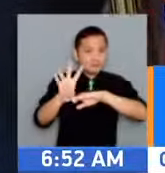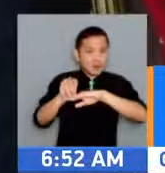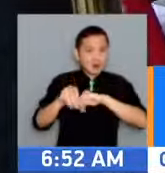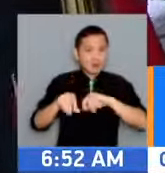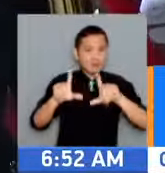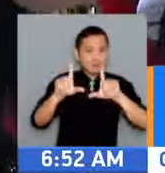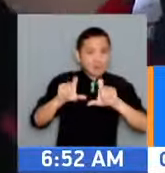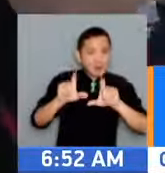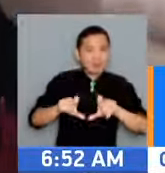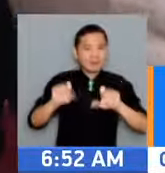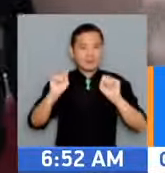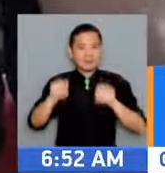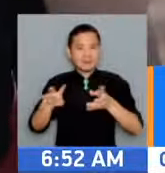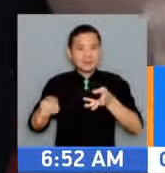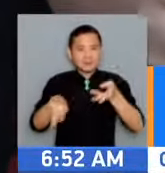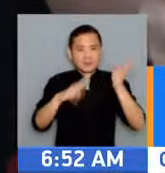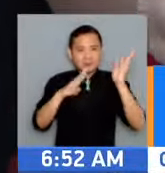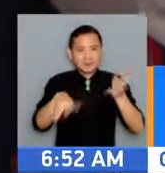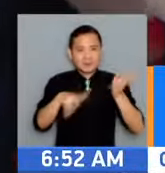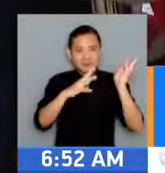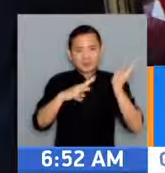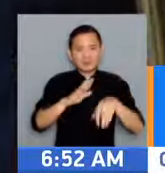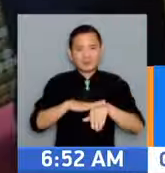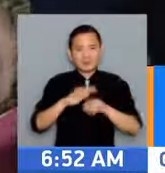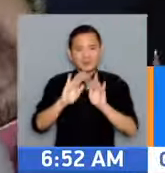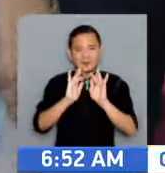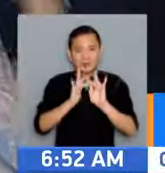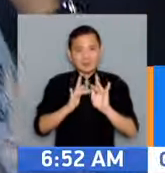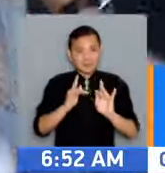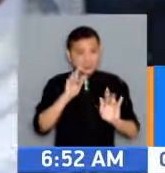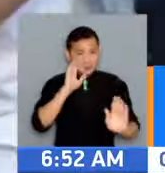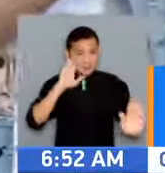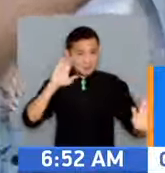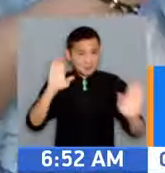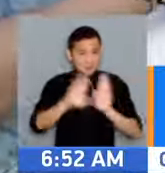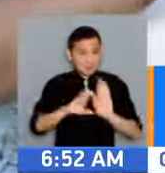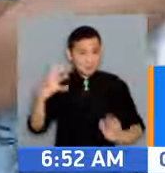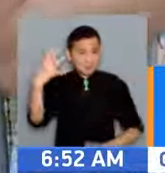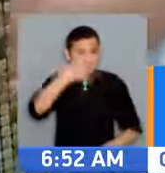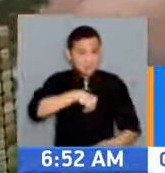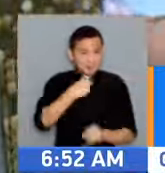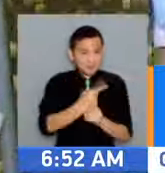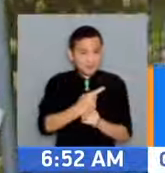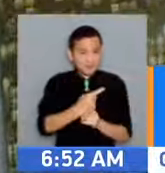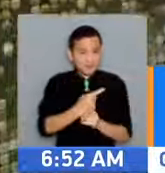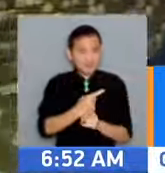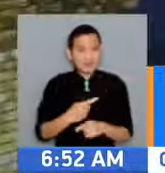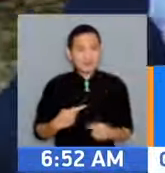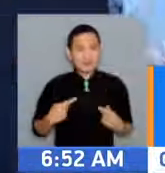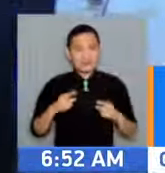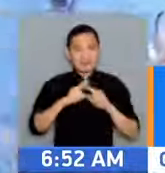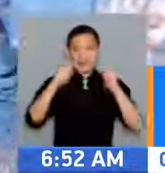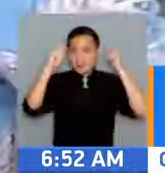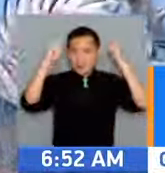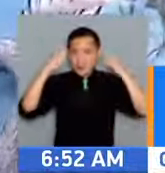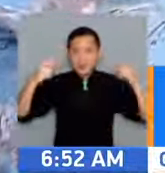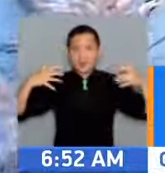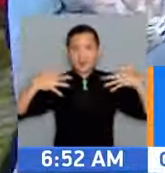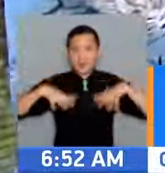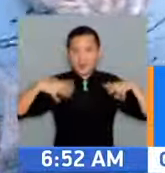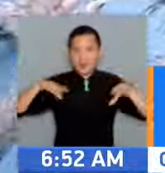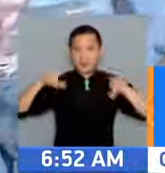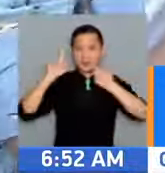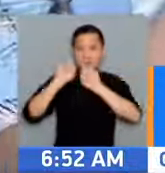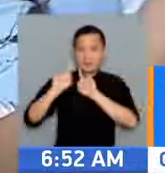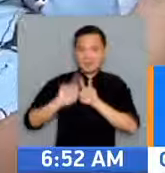mga photos nyo. Oh, ganda, di ba? Oh, ang dami nyo rin props na suot, ha? Ito ha, ito ha. Tapos meron pa rin